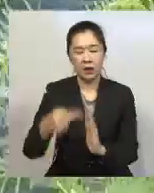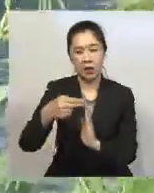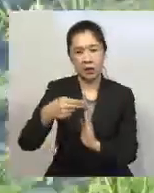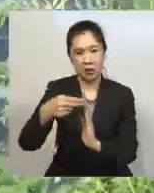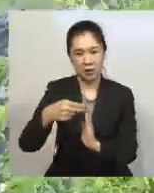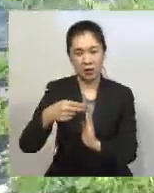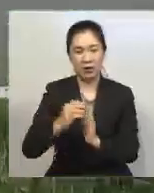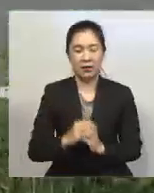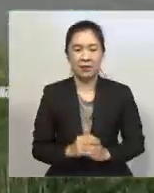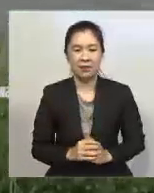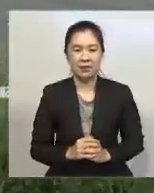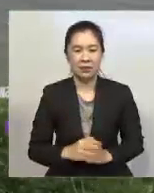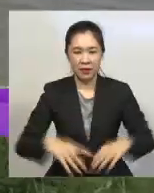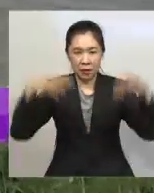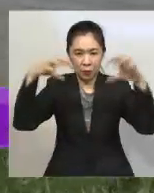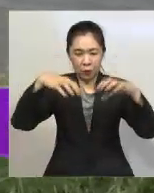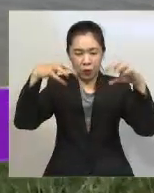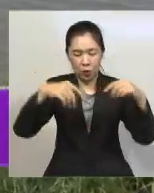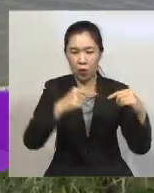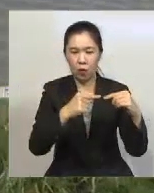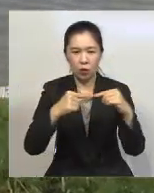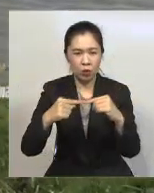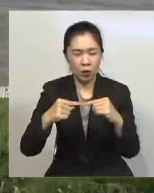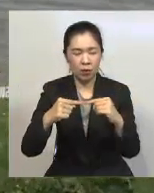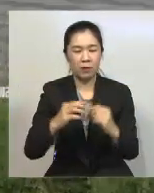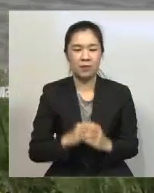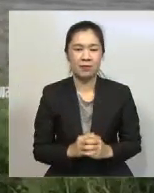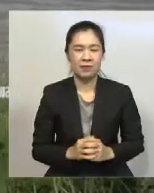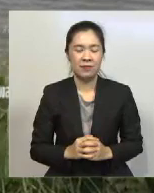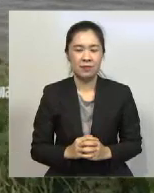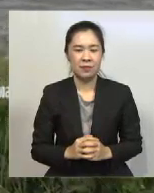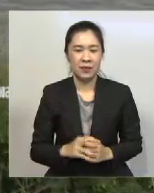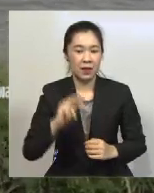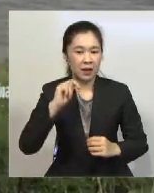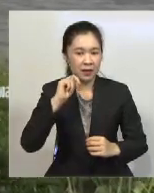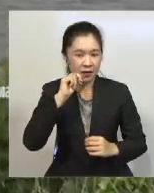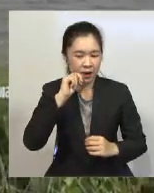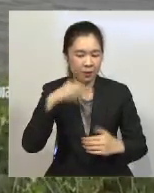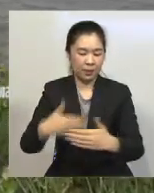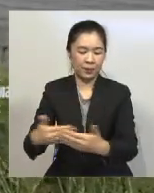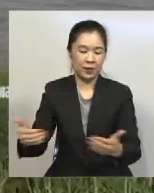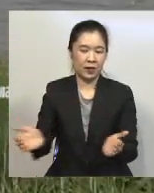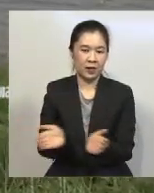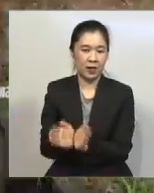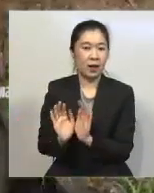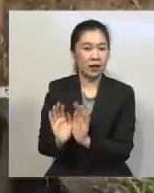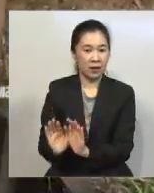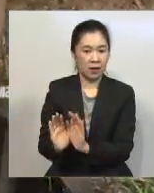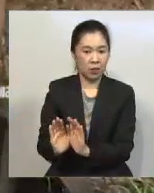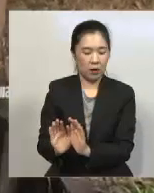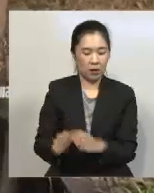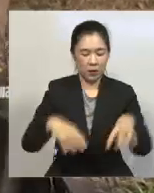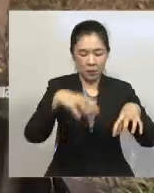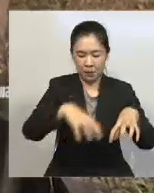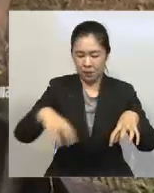หนองคายกันบ้างค่ะหลังจากที่มีฝนตกติดต่อกันหลายวันนะคะก็ทำให้น้ำในอ่างเก็บน้ำขนาดกลางทั้ง6